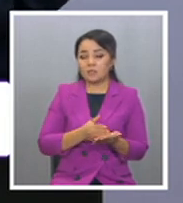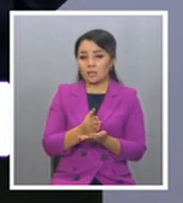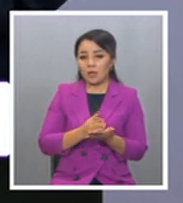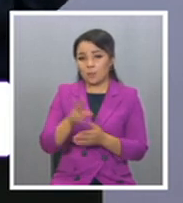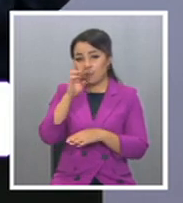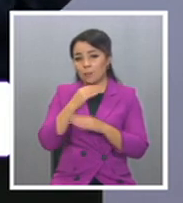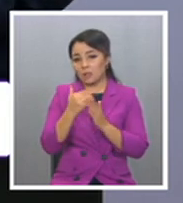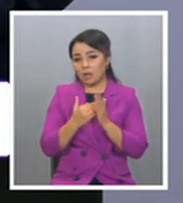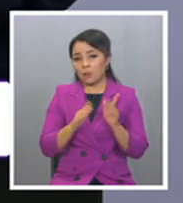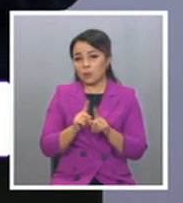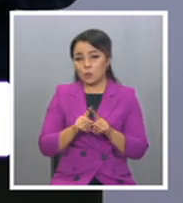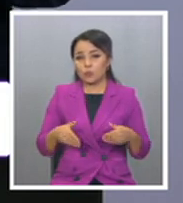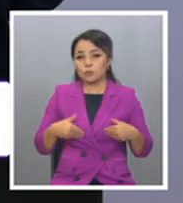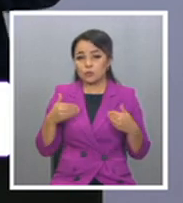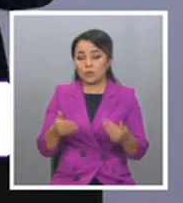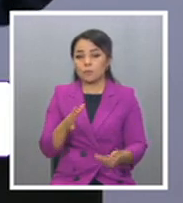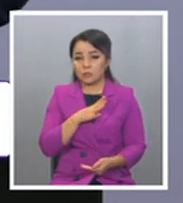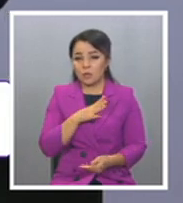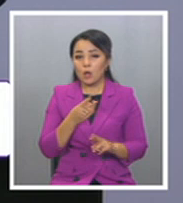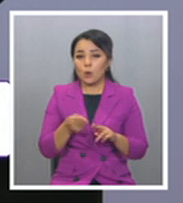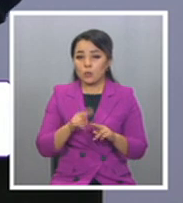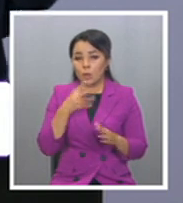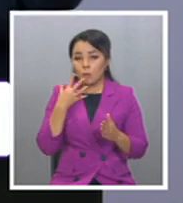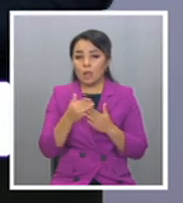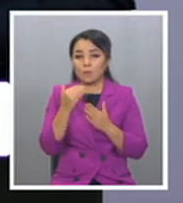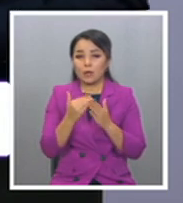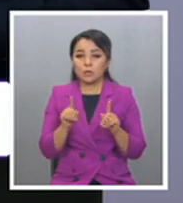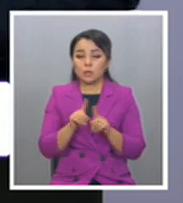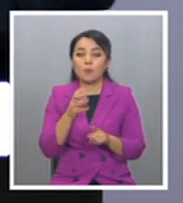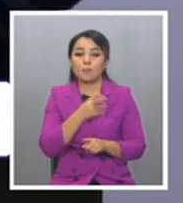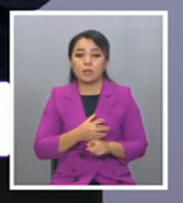бағдарламасын ұсынды. Ол өзінің бағдарламасы негізінде